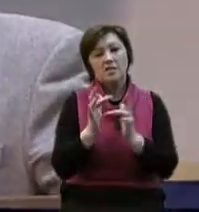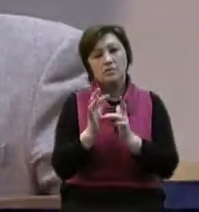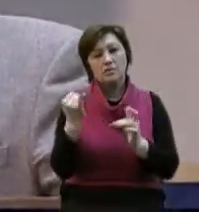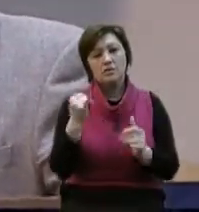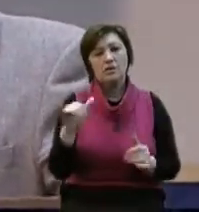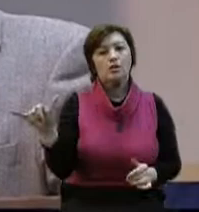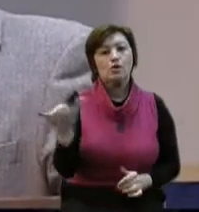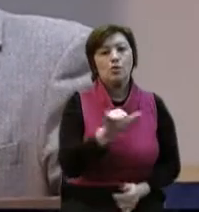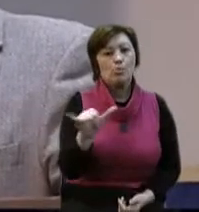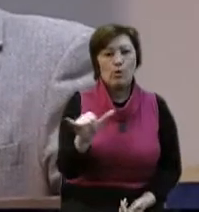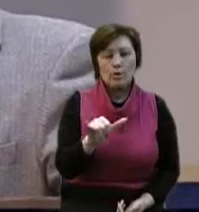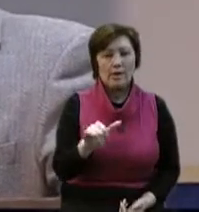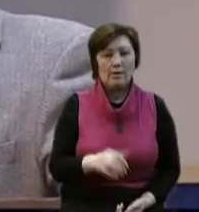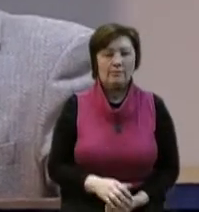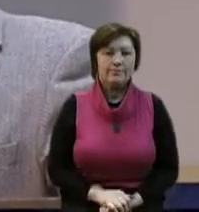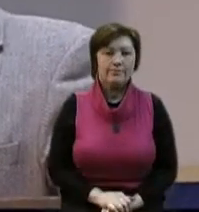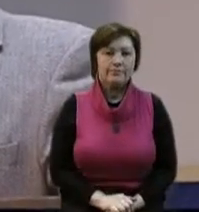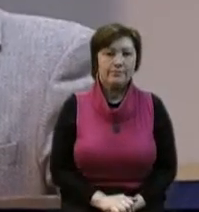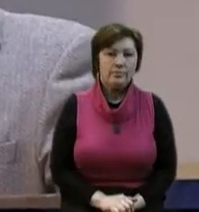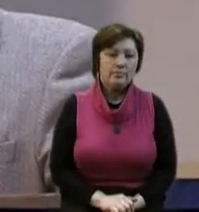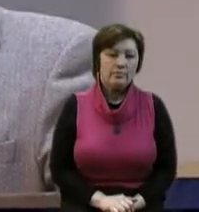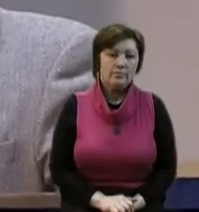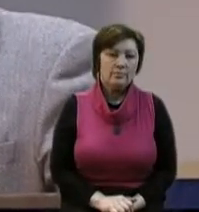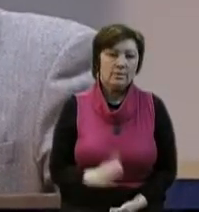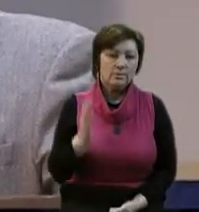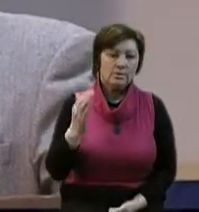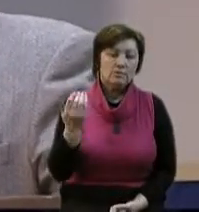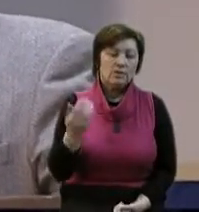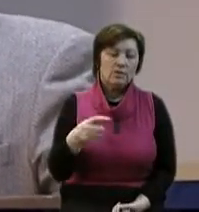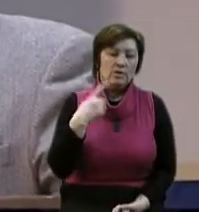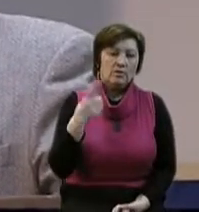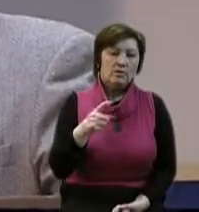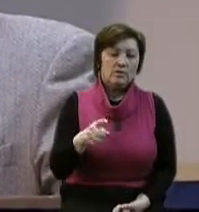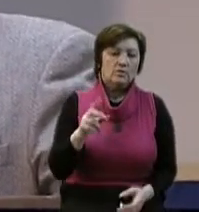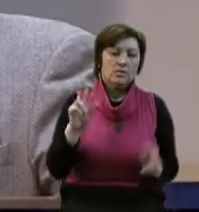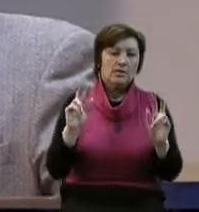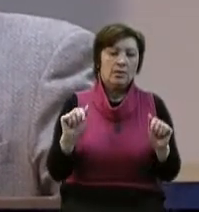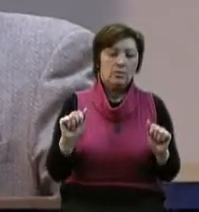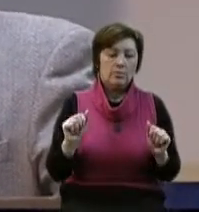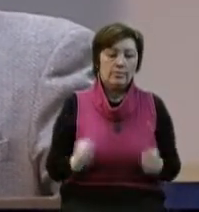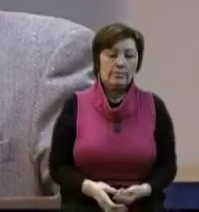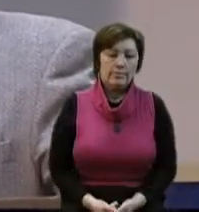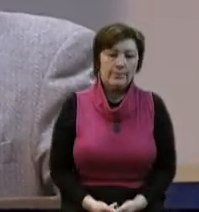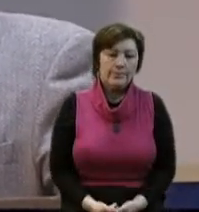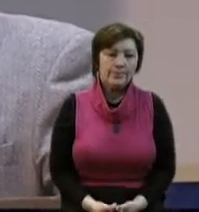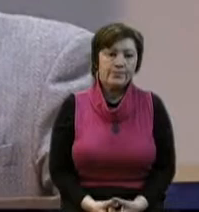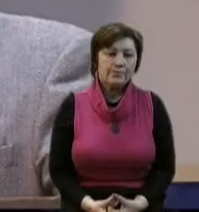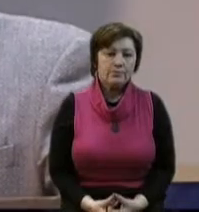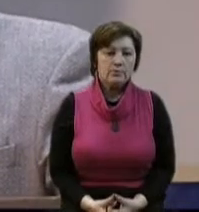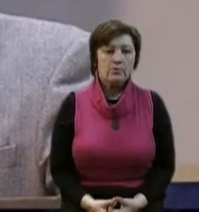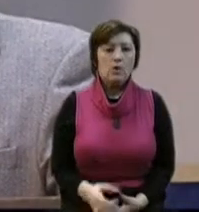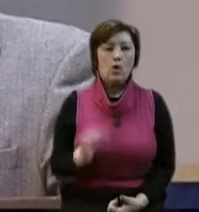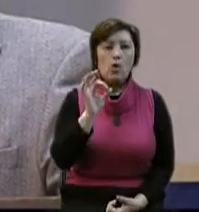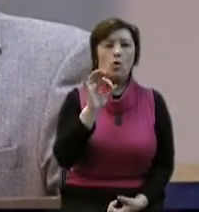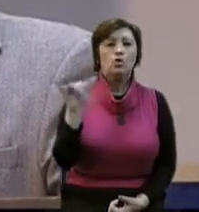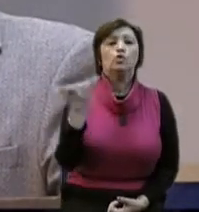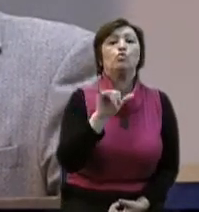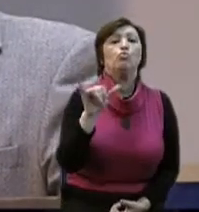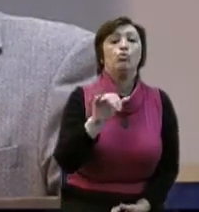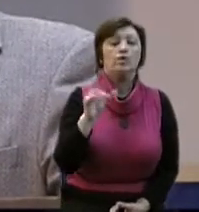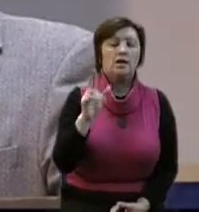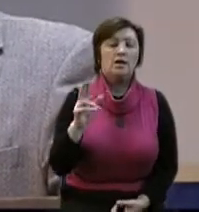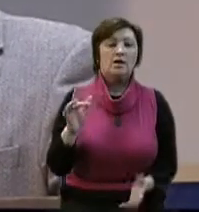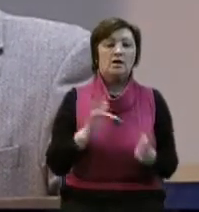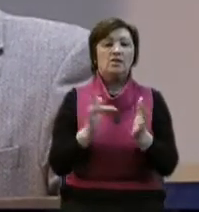суббота». И мы будем сегодня говорить на эту тему о субботе, о том, как Иисус